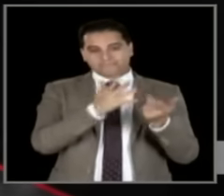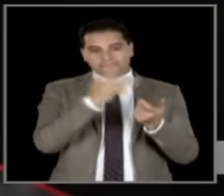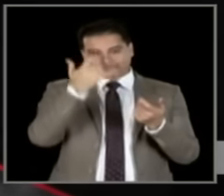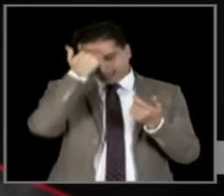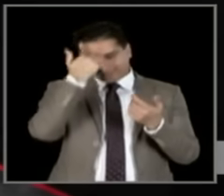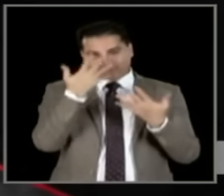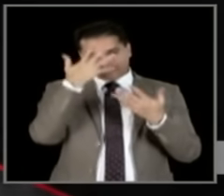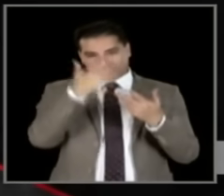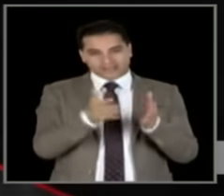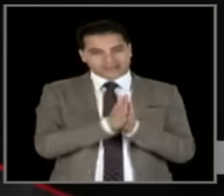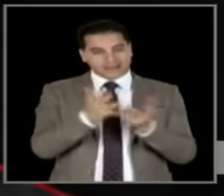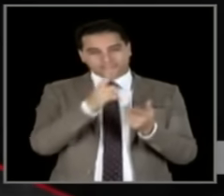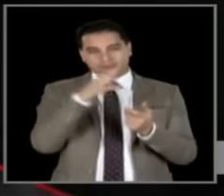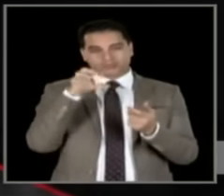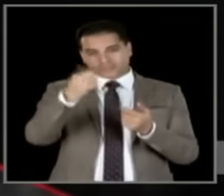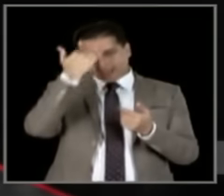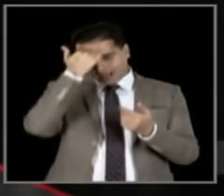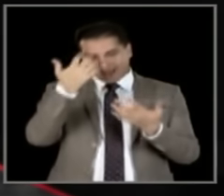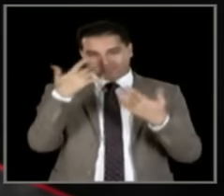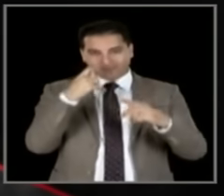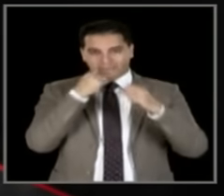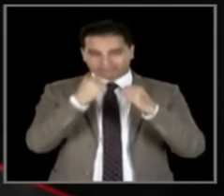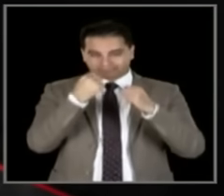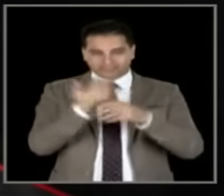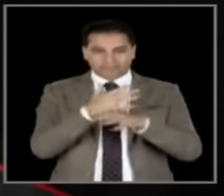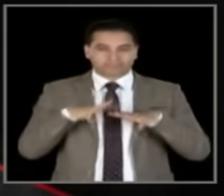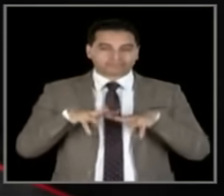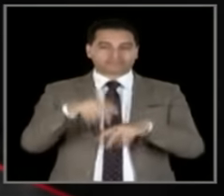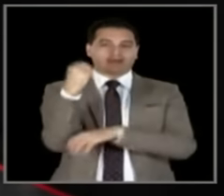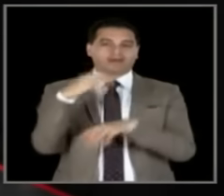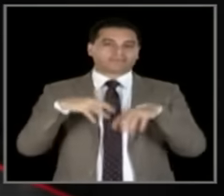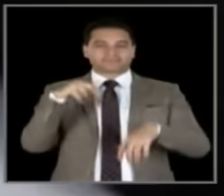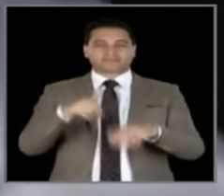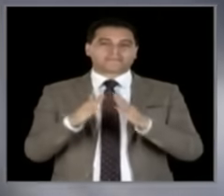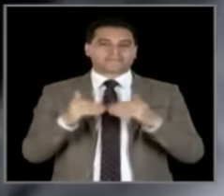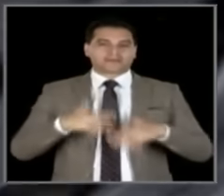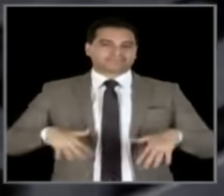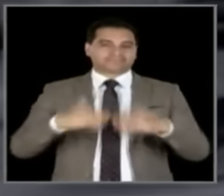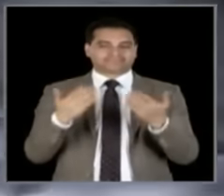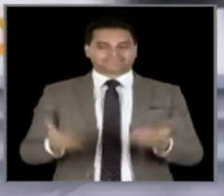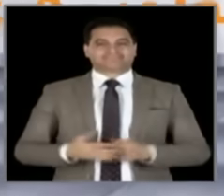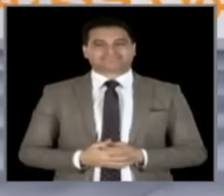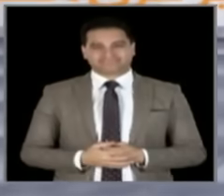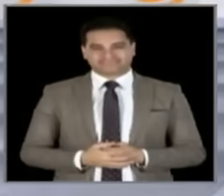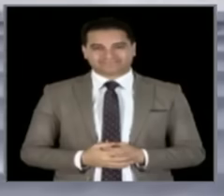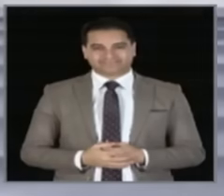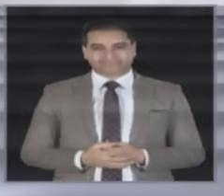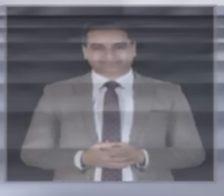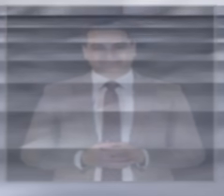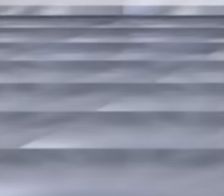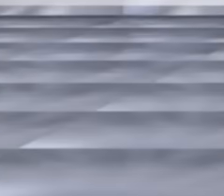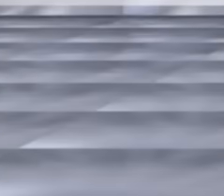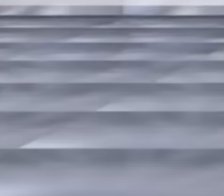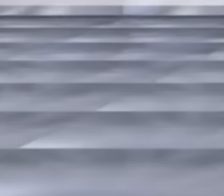يساوي 100,000 جنيه، ويبقى الرصيد لحد دلوقتي 190,000 جنيه في خزنة البنك الأهلي لتطوير الكرة